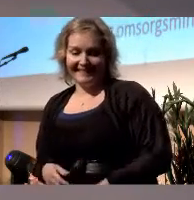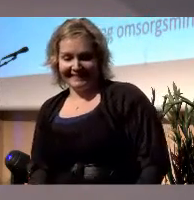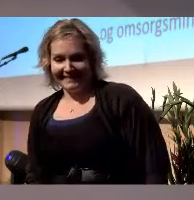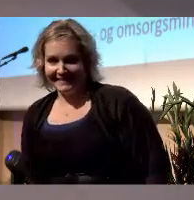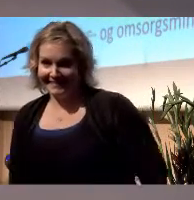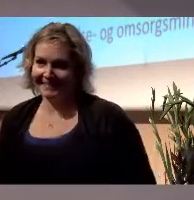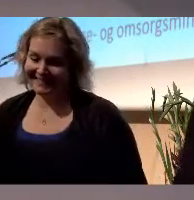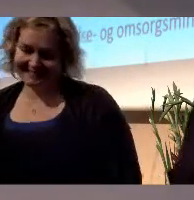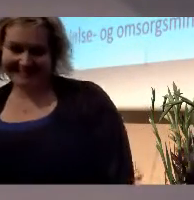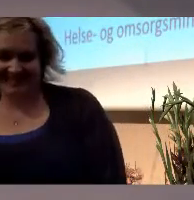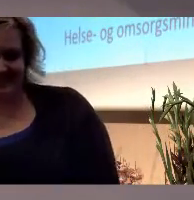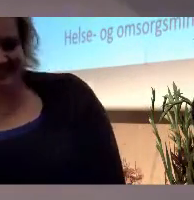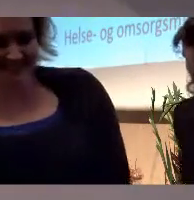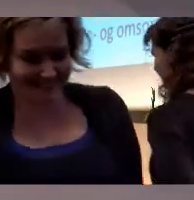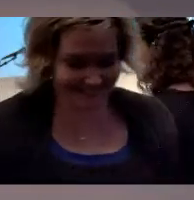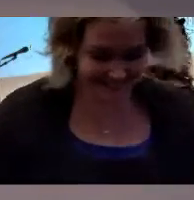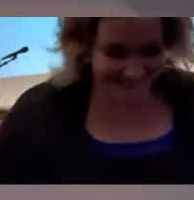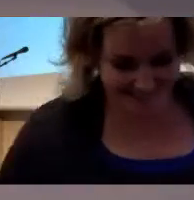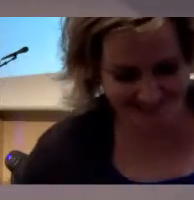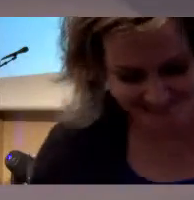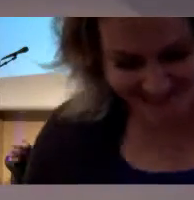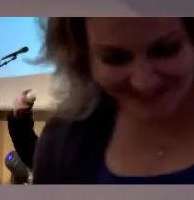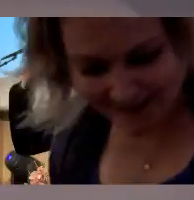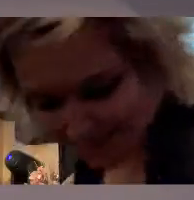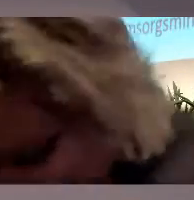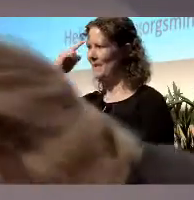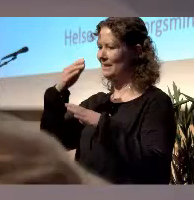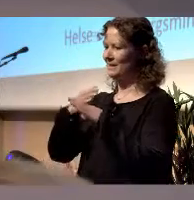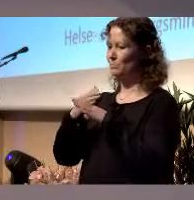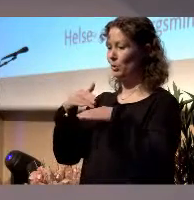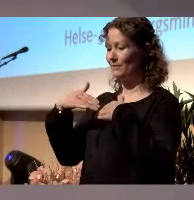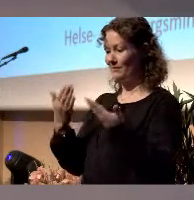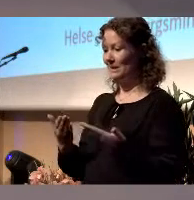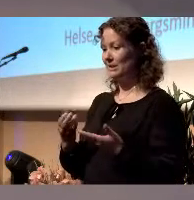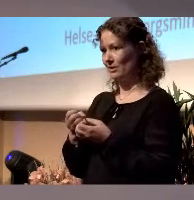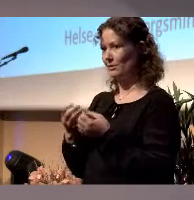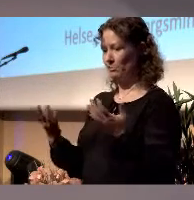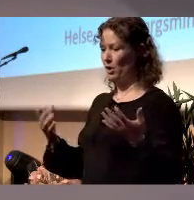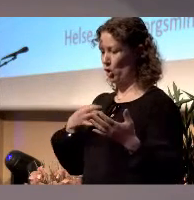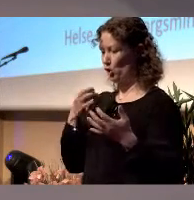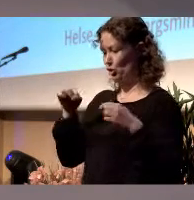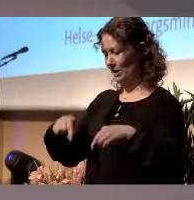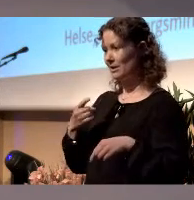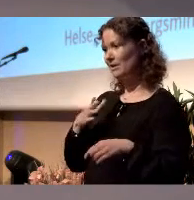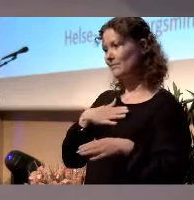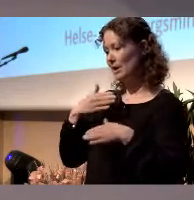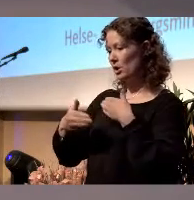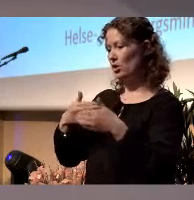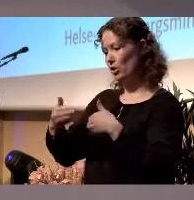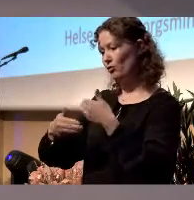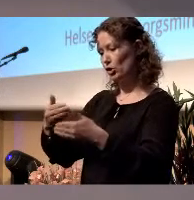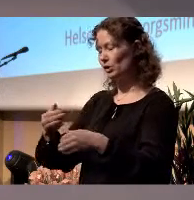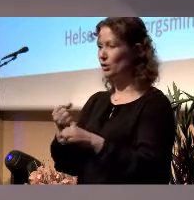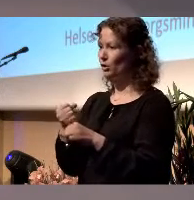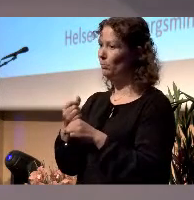Og meningsmålingene den viser jo at mange ønsker nettopp det, å fortsette i jobben når en når